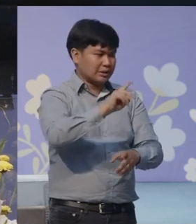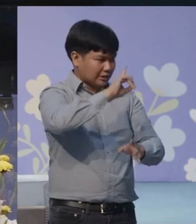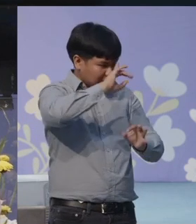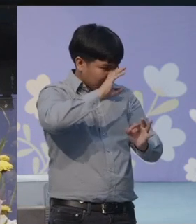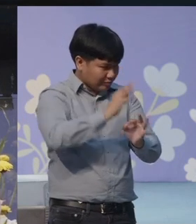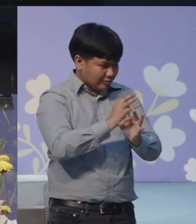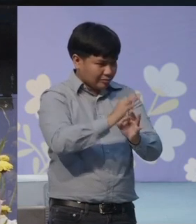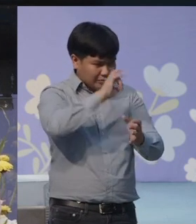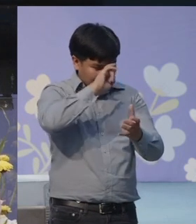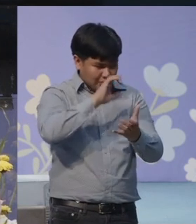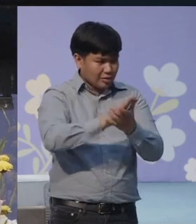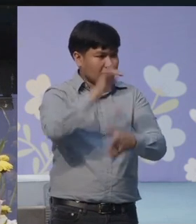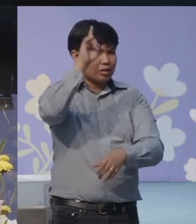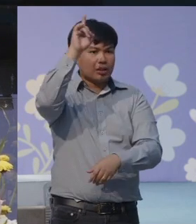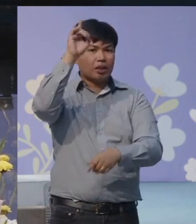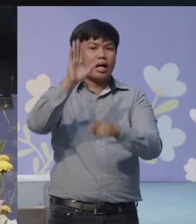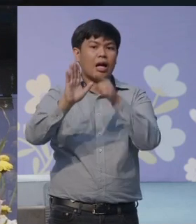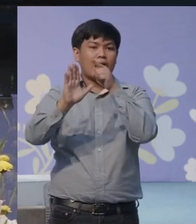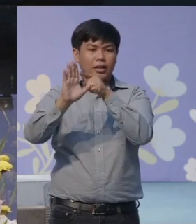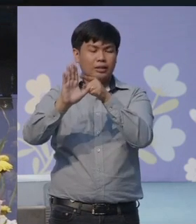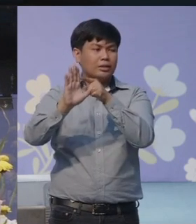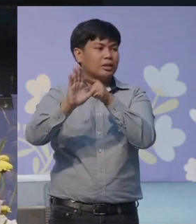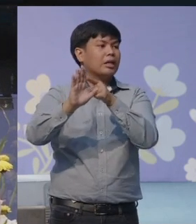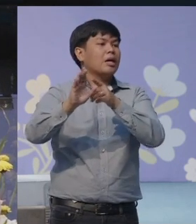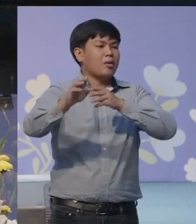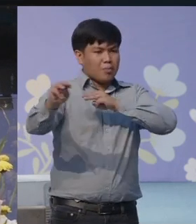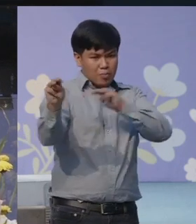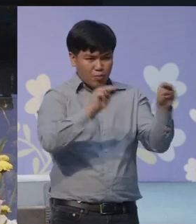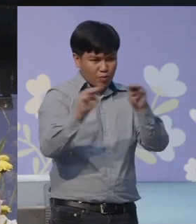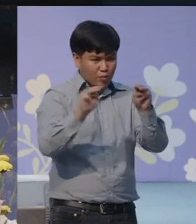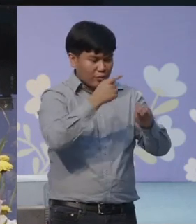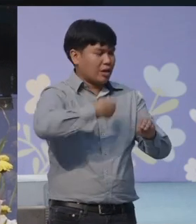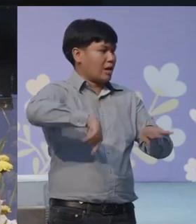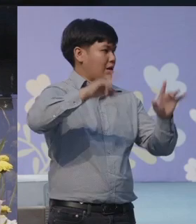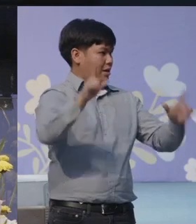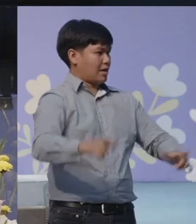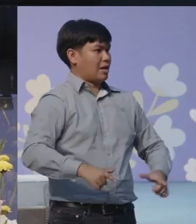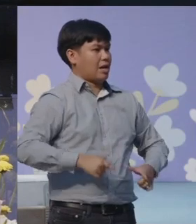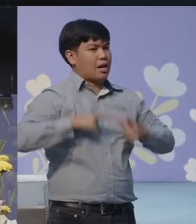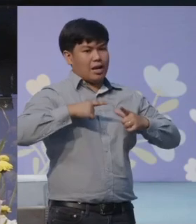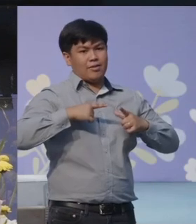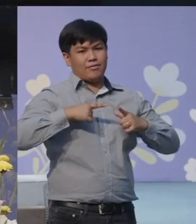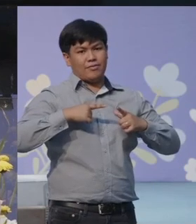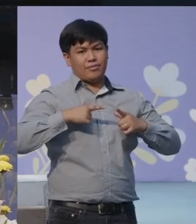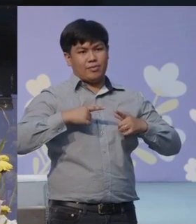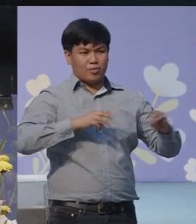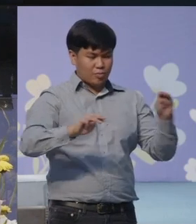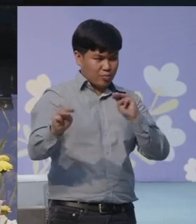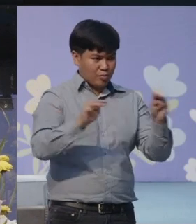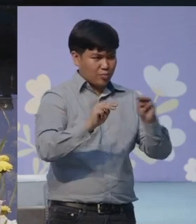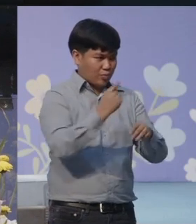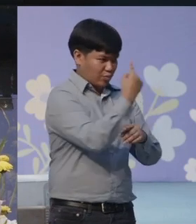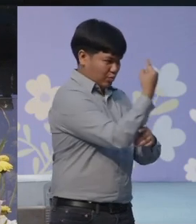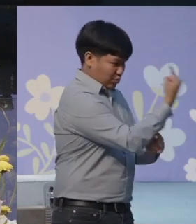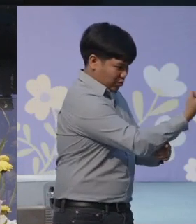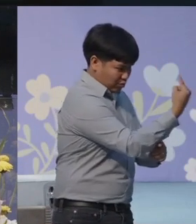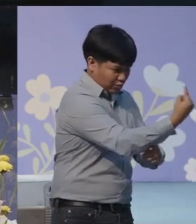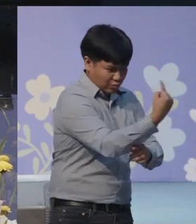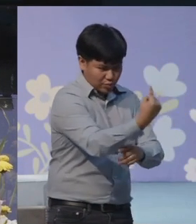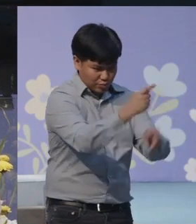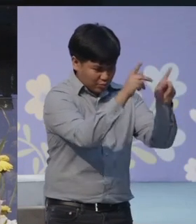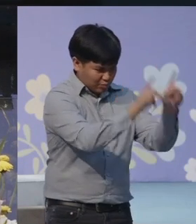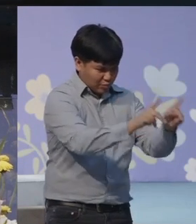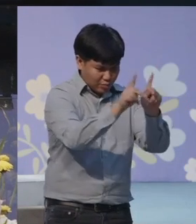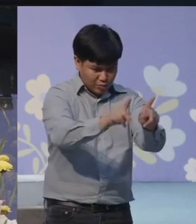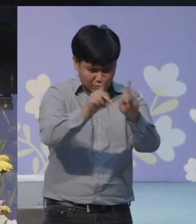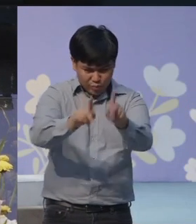sa Panginoong na siyang kumikilos sa kasaysayan ng bawat tao, ikaw